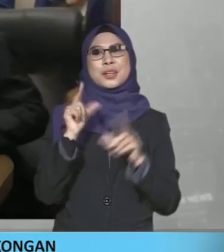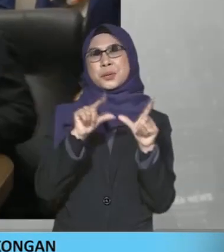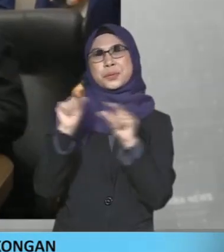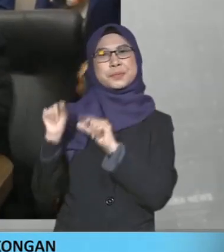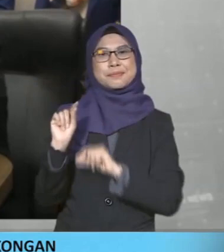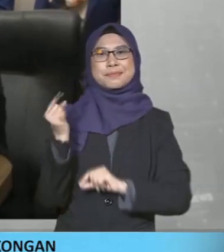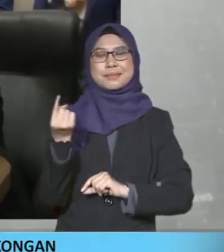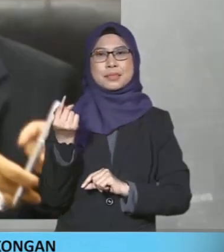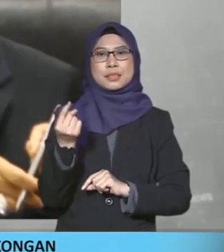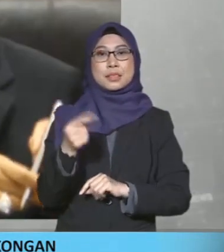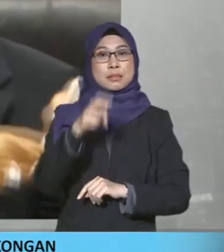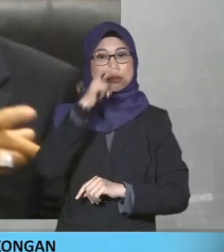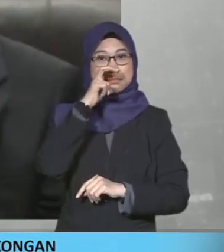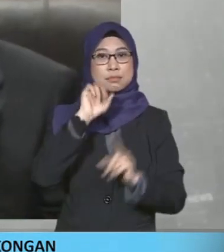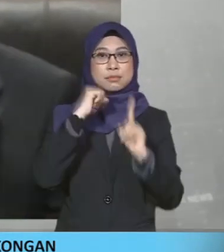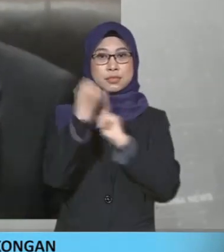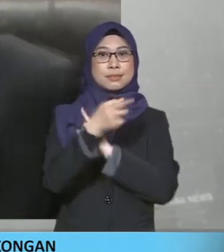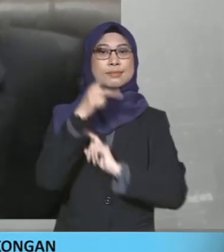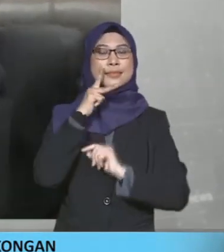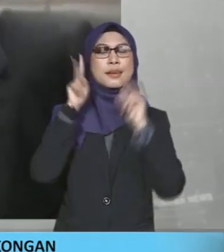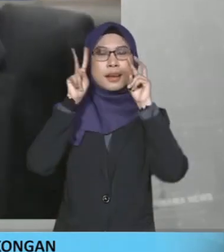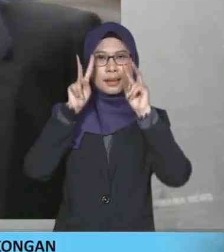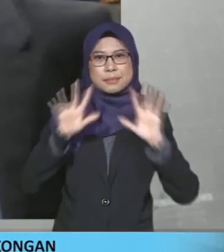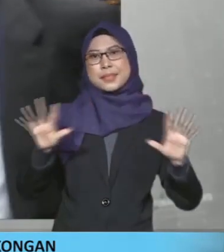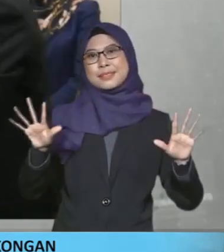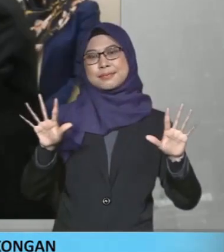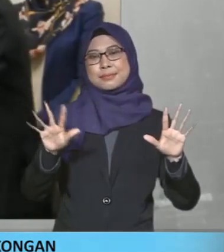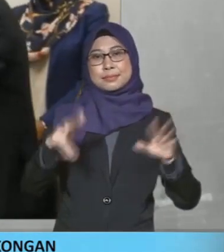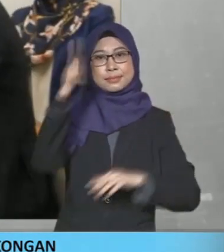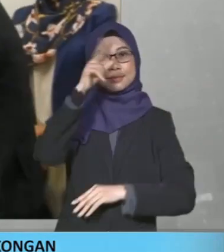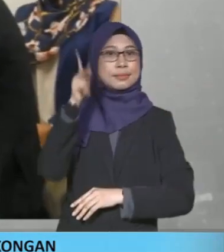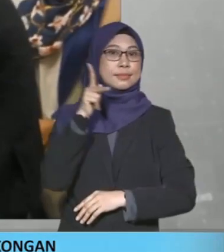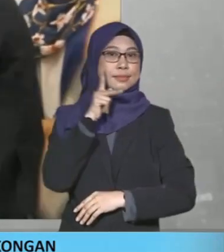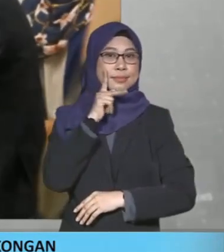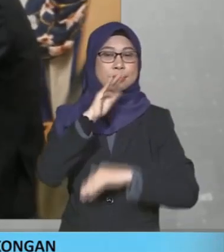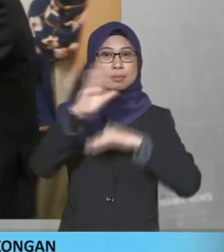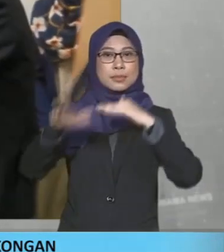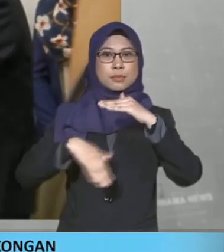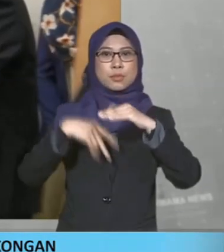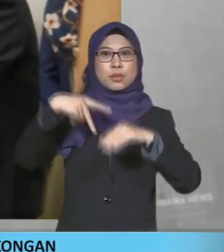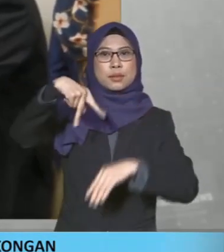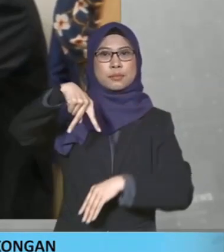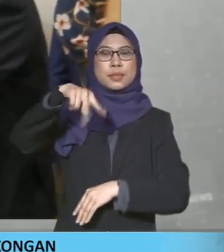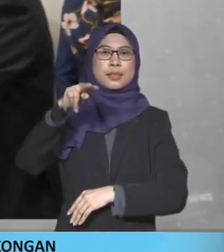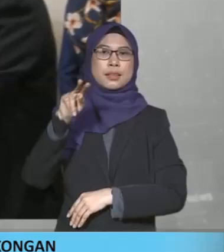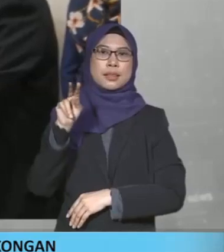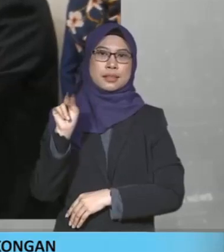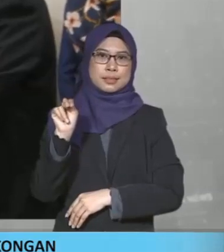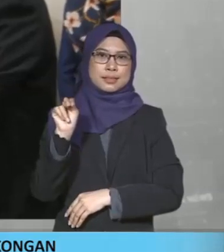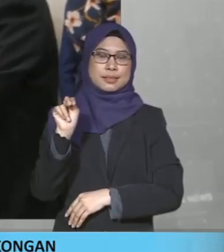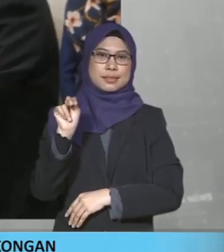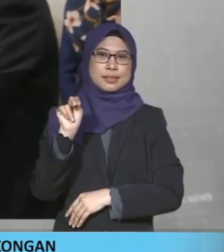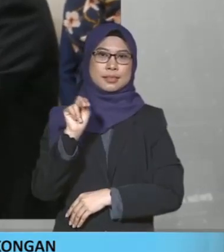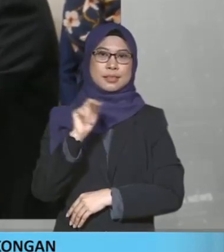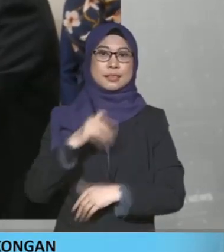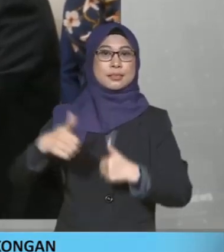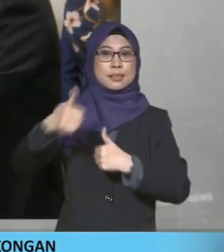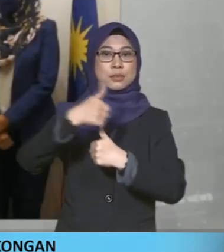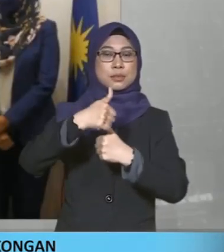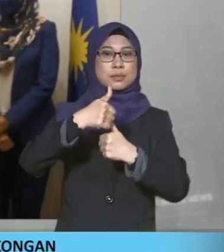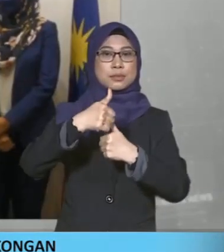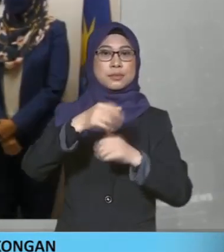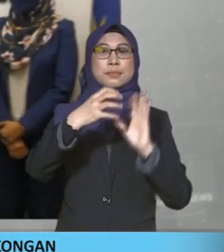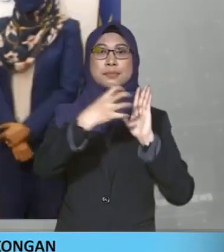dan menegaskan situasi di Kedah aman. Kerajaan Negeri Kedah di bawah Perikatan Nasional yang diterajui PAS